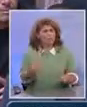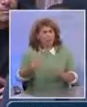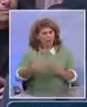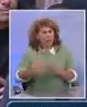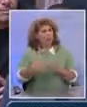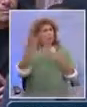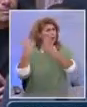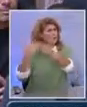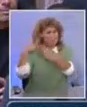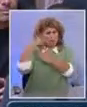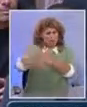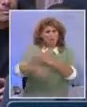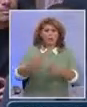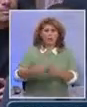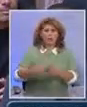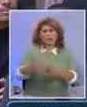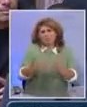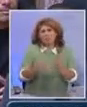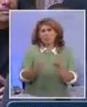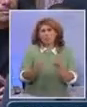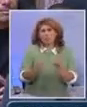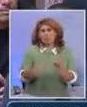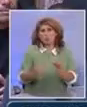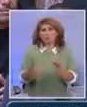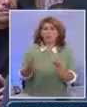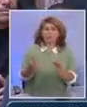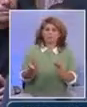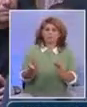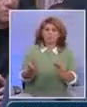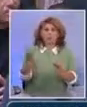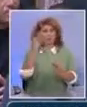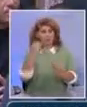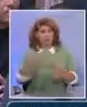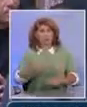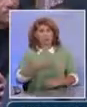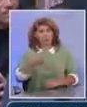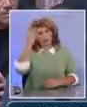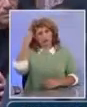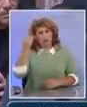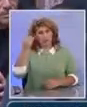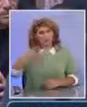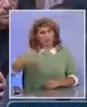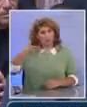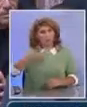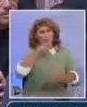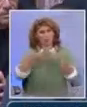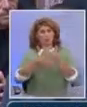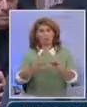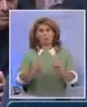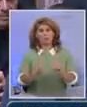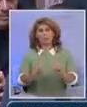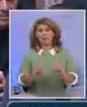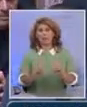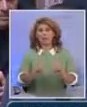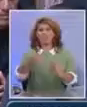Ακούσαμε προηγουμένως τόσο τον κύριο Τσίπρα όσο και τον κύριο Μητσοτάκη να ομιλούν περί παιδείας και δεν μπήκαν